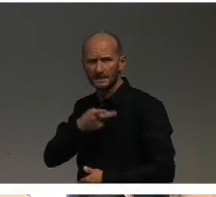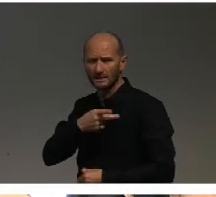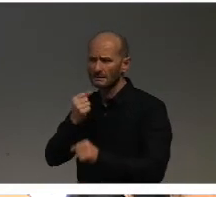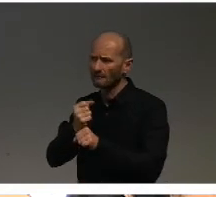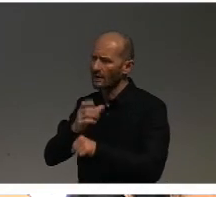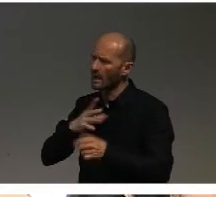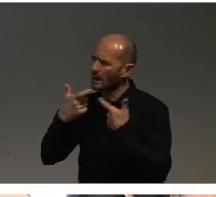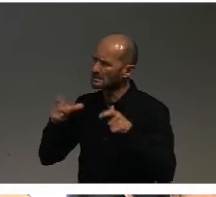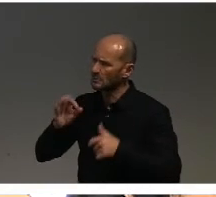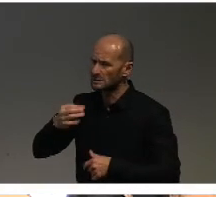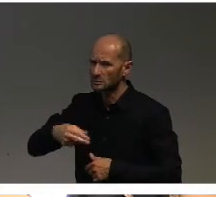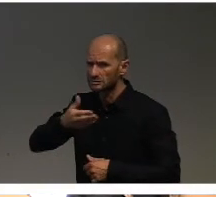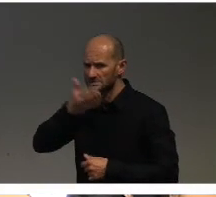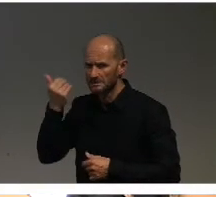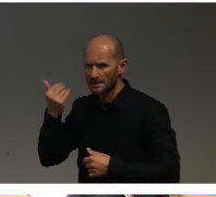médical